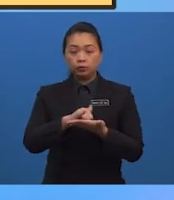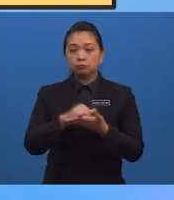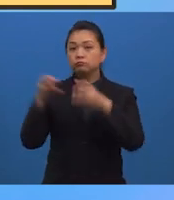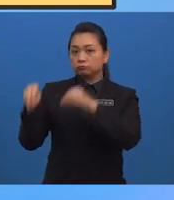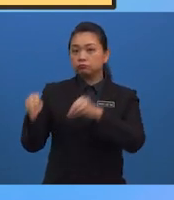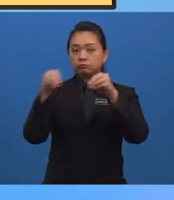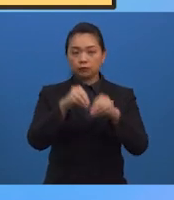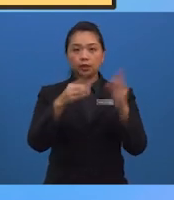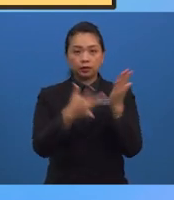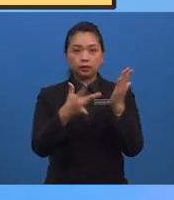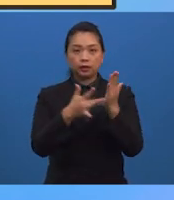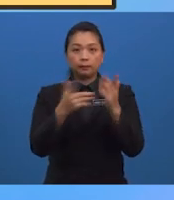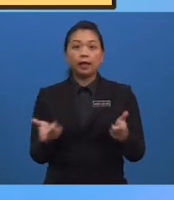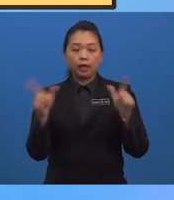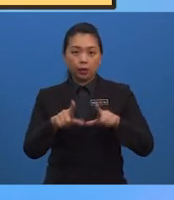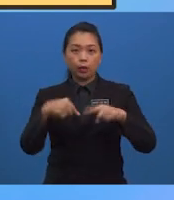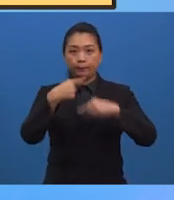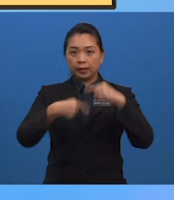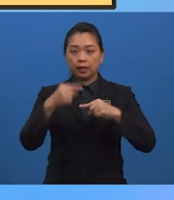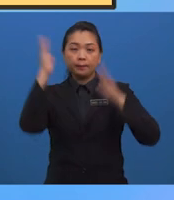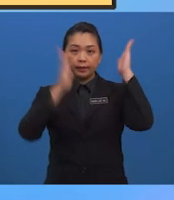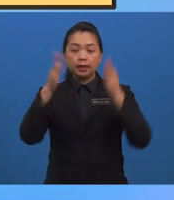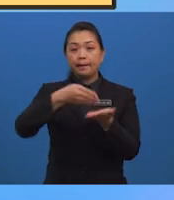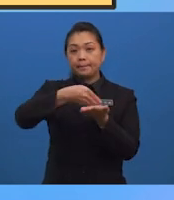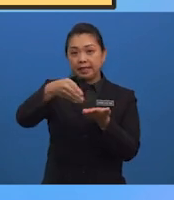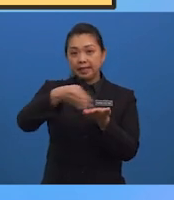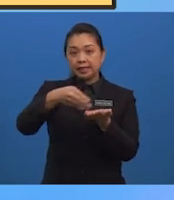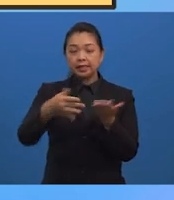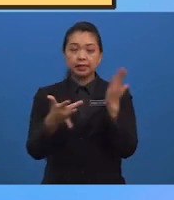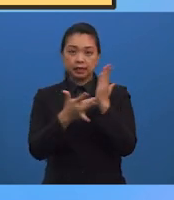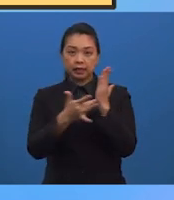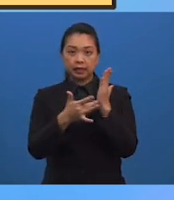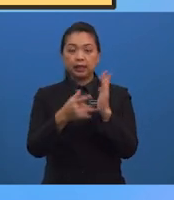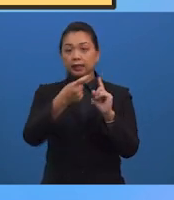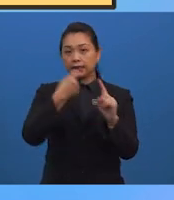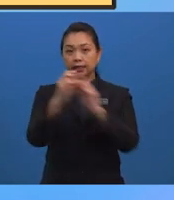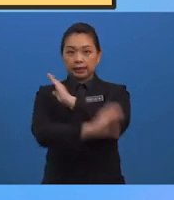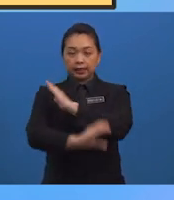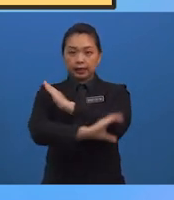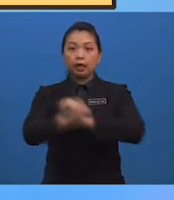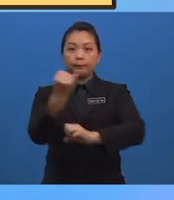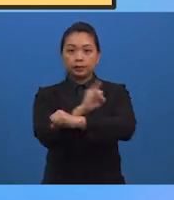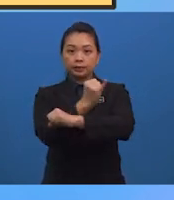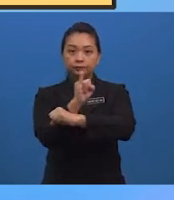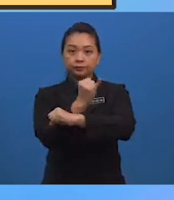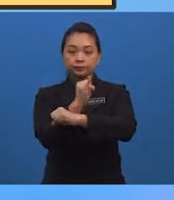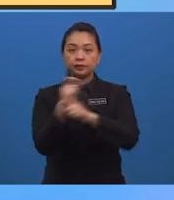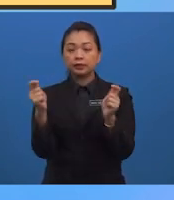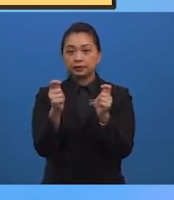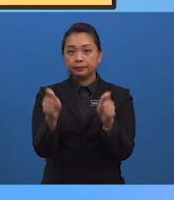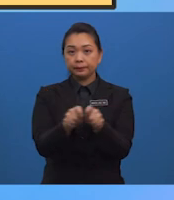juga berlaku apabila Malaysia membeli teknologi dari negara perindustrian seperti